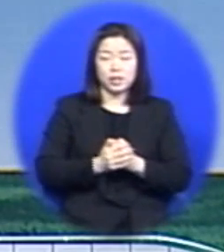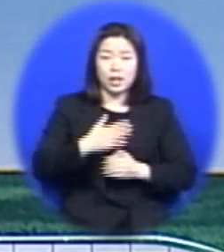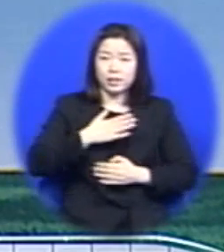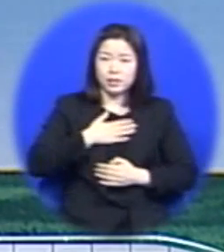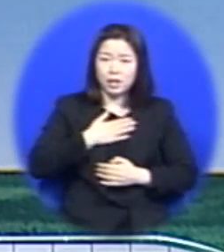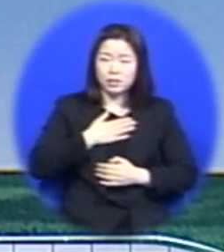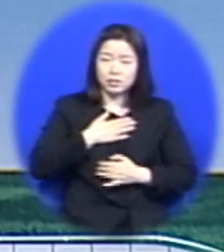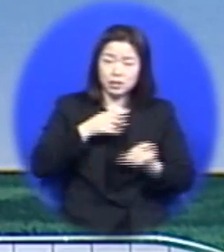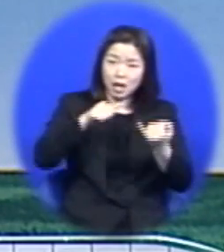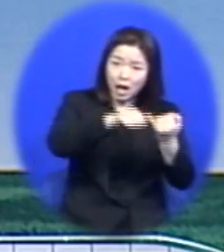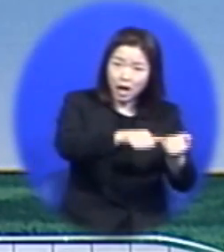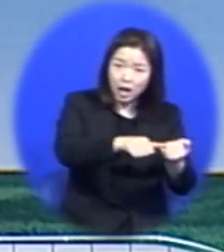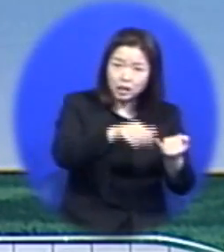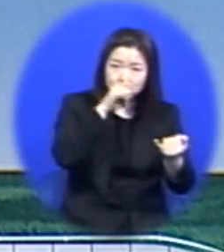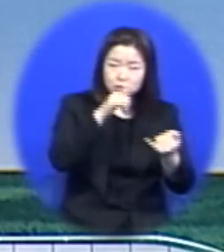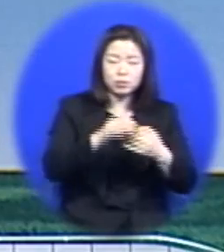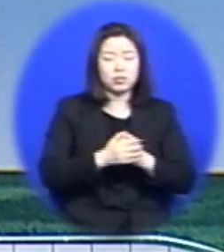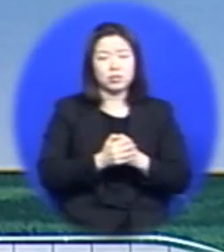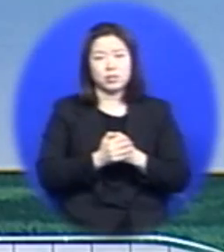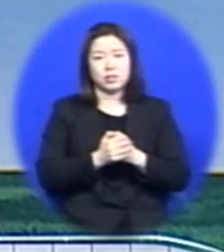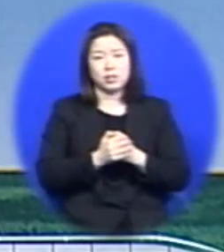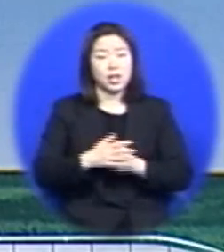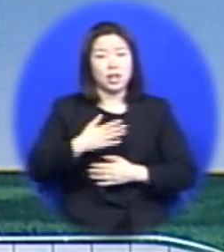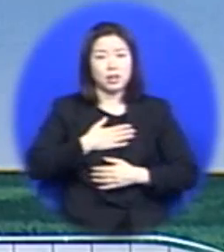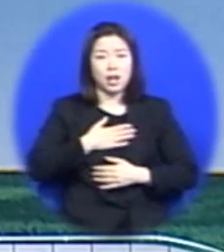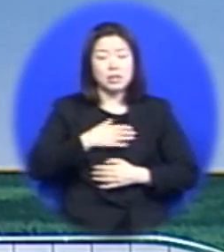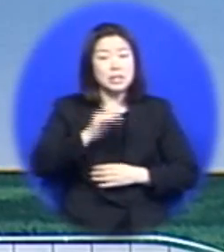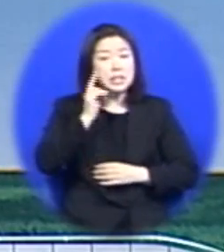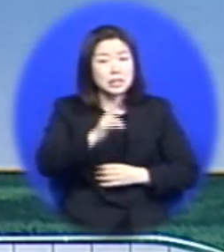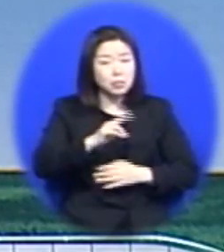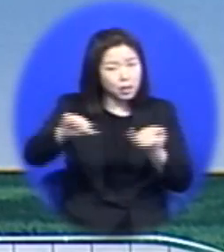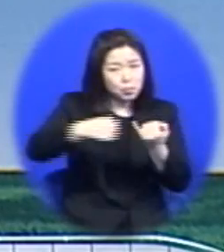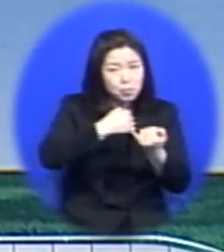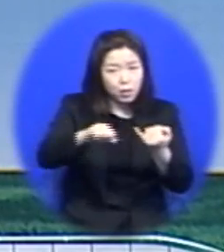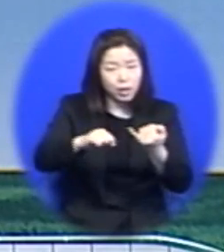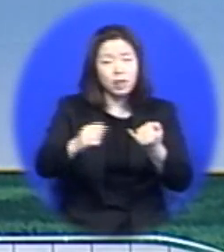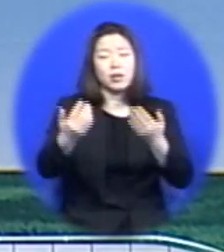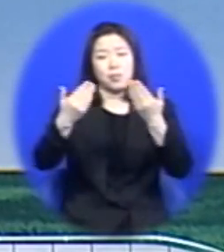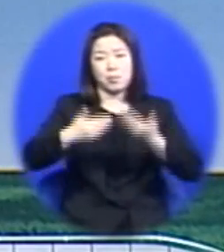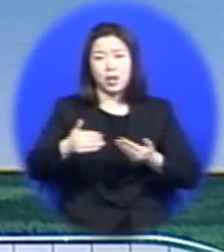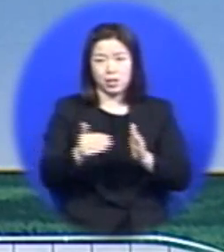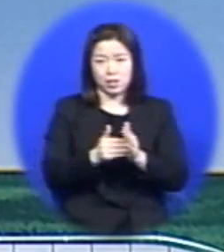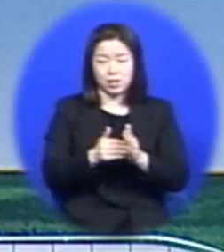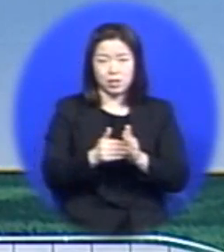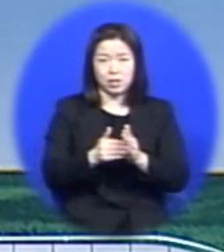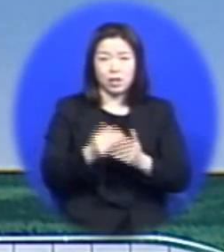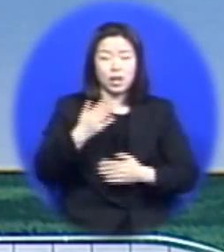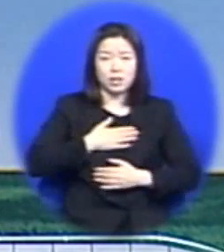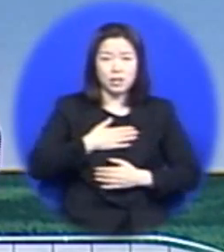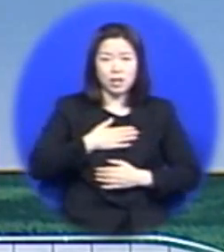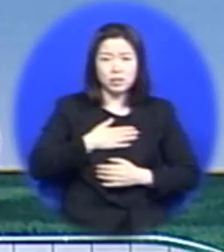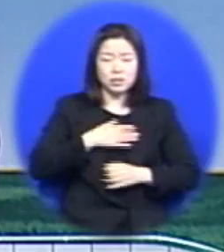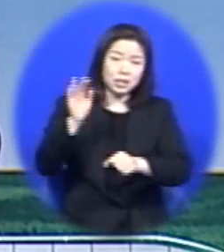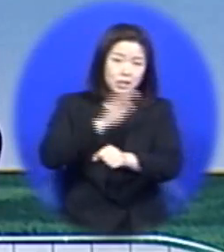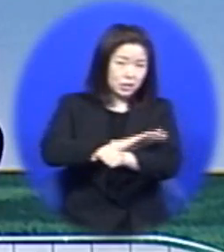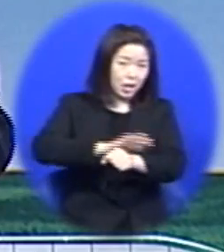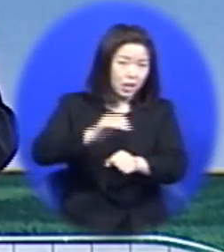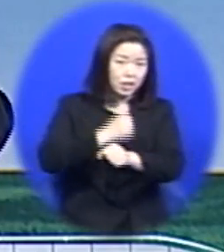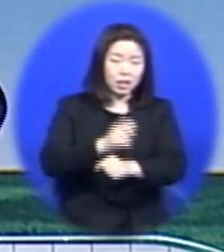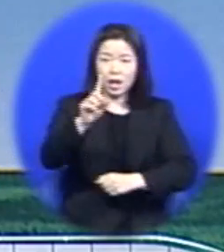나는 강간도 당했어요. 나는 심하게 폭행도 당했어요. 나는 잘한 게 아무것도